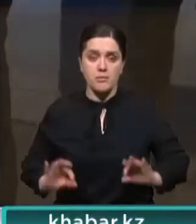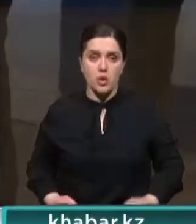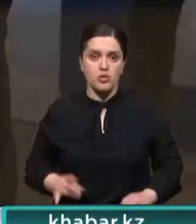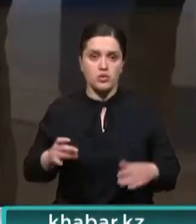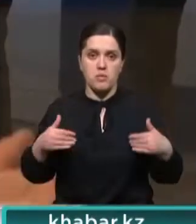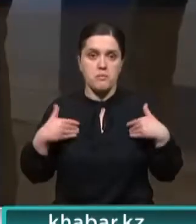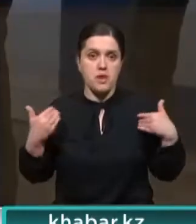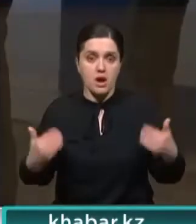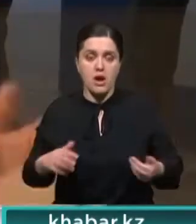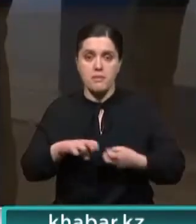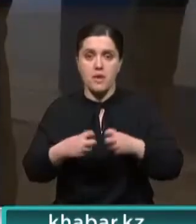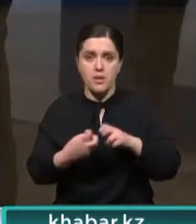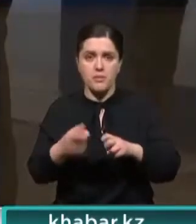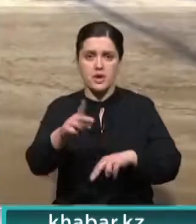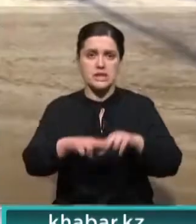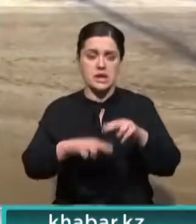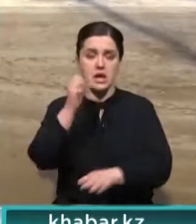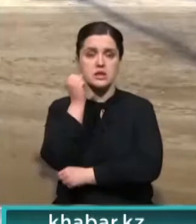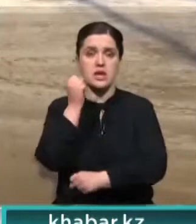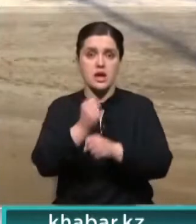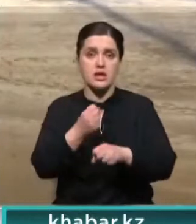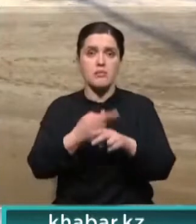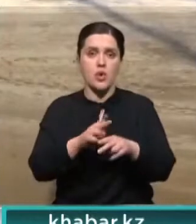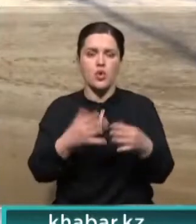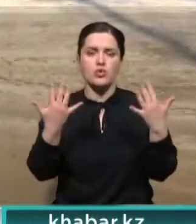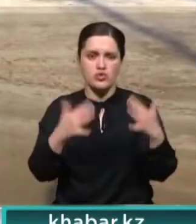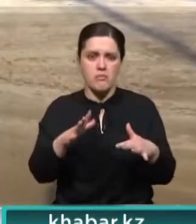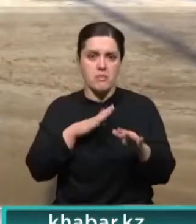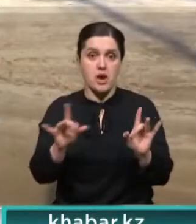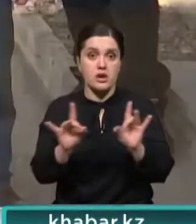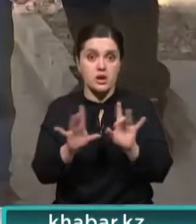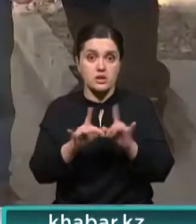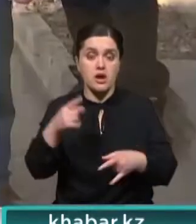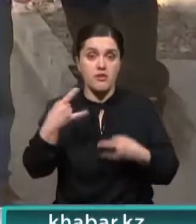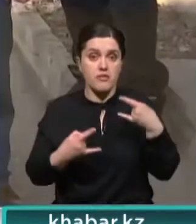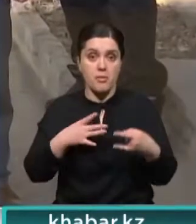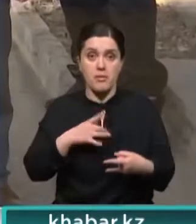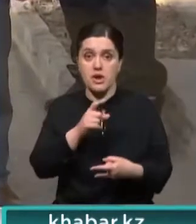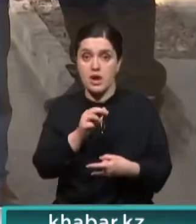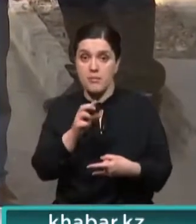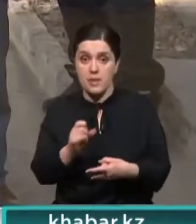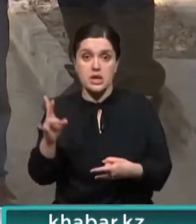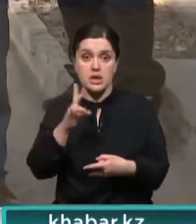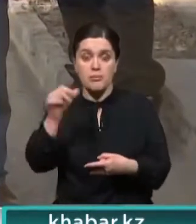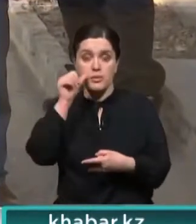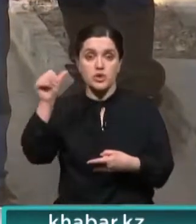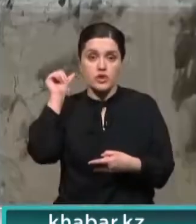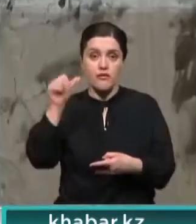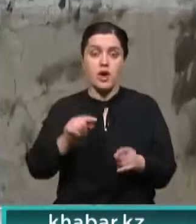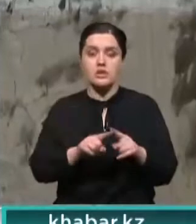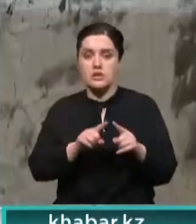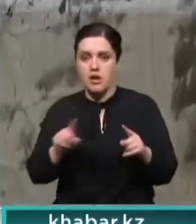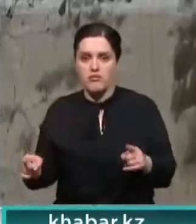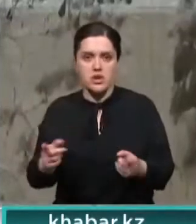тщетно. Проблему строителей Тургусунской гидроэлектростанции мы уже освещали в эфире нашего телеканала еще в ноябре прошлого года. С тех